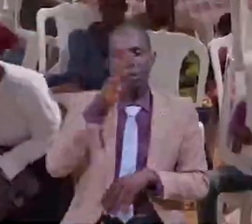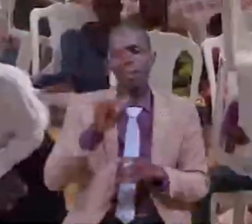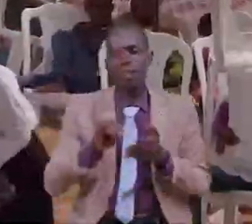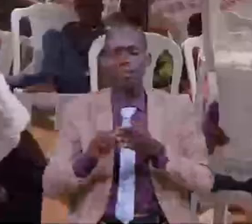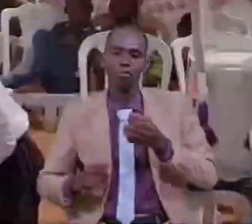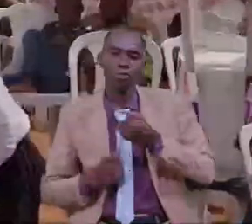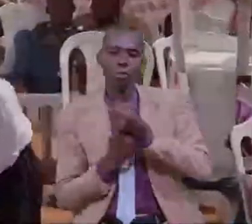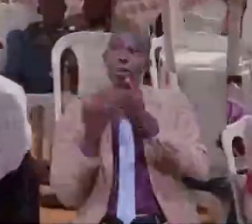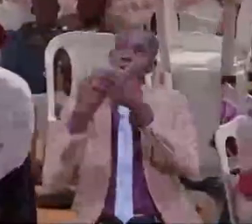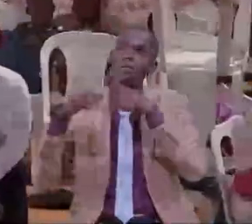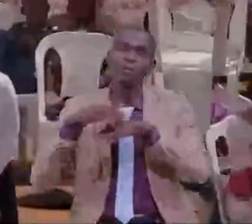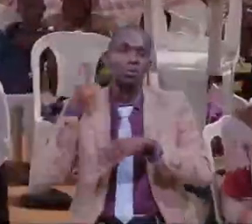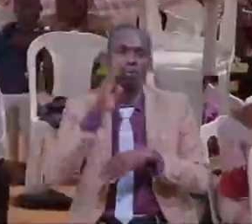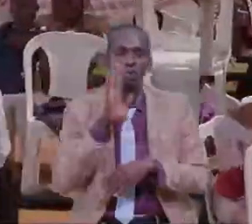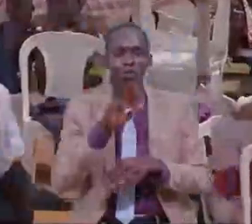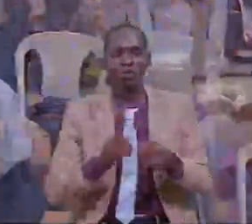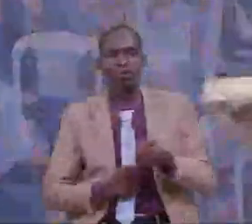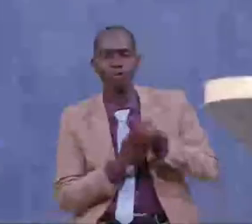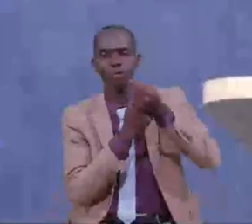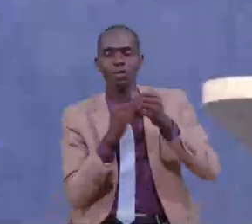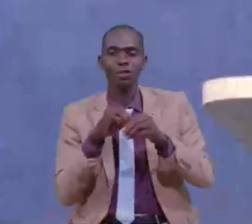ton contact.